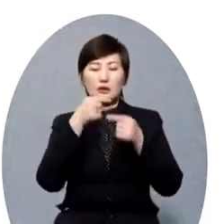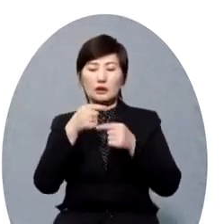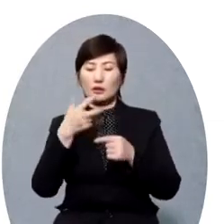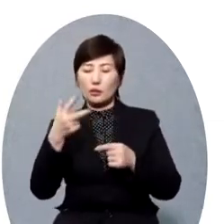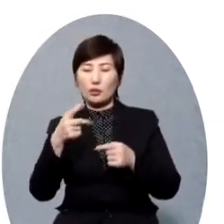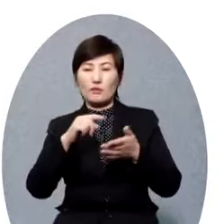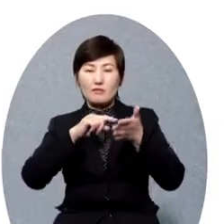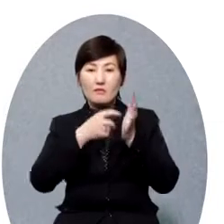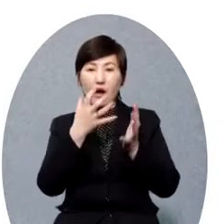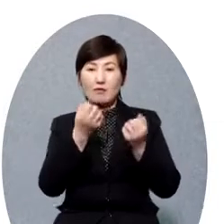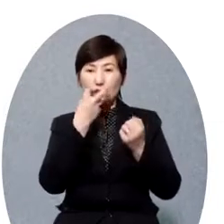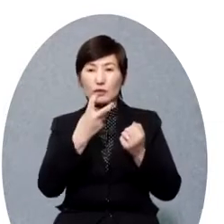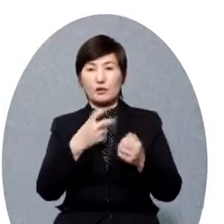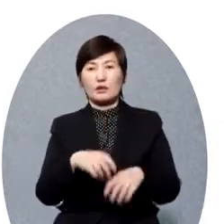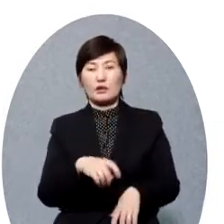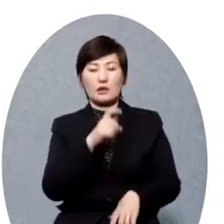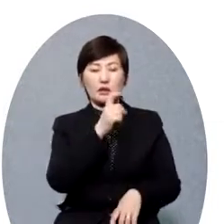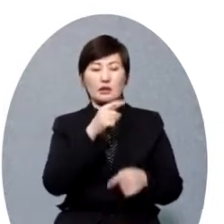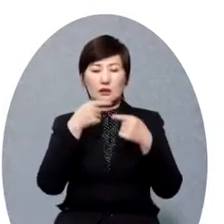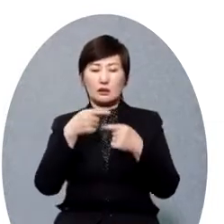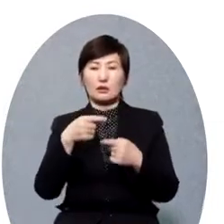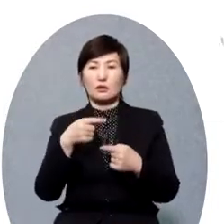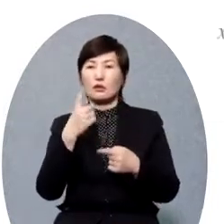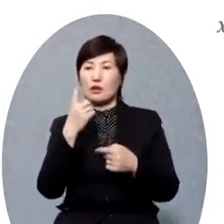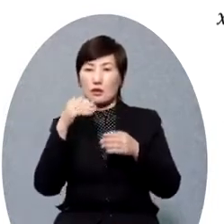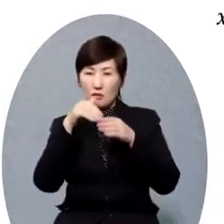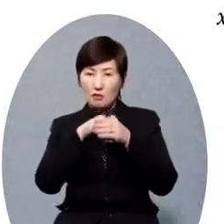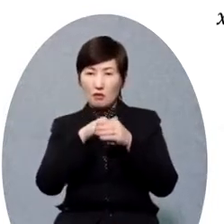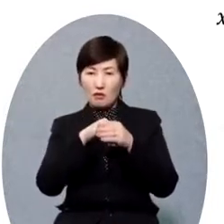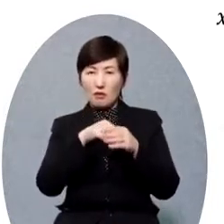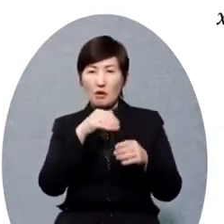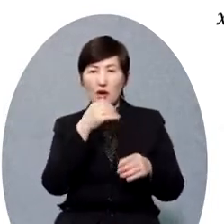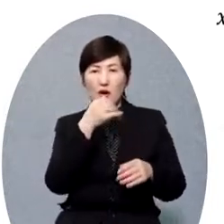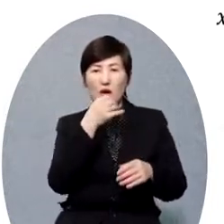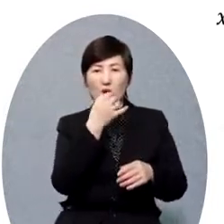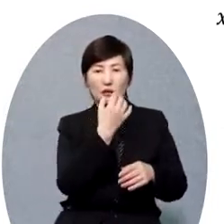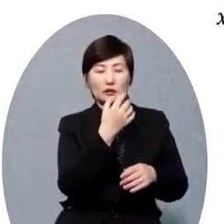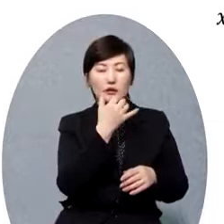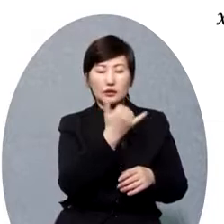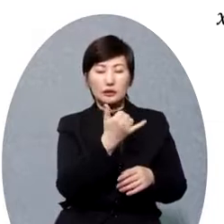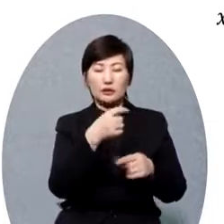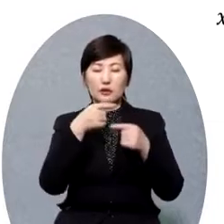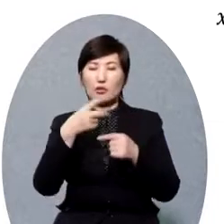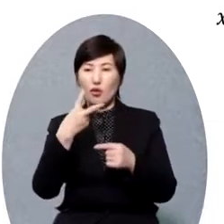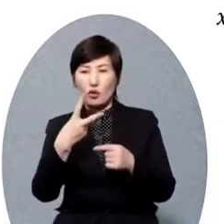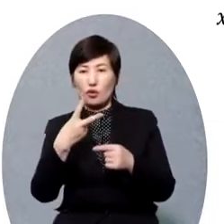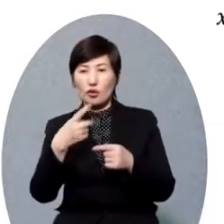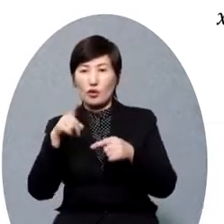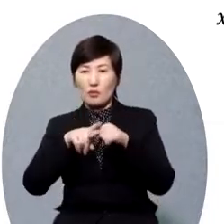y тэнцүү 2-ыг үржих нь 1, нэмэх нь 4 тэнцүү 6, x тэнцүү 3-ыг орлуулхад y тэнцүү